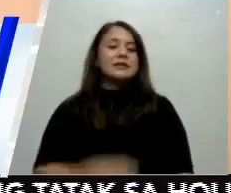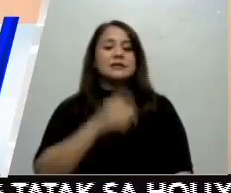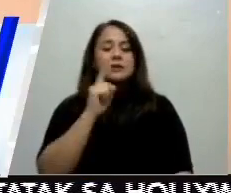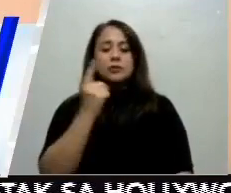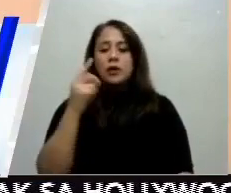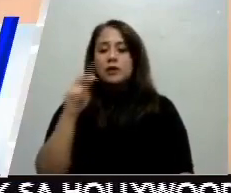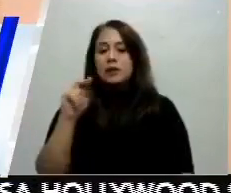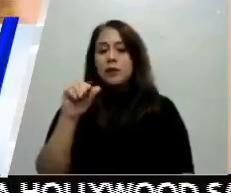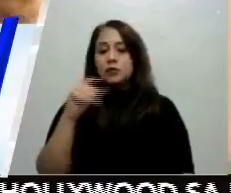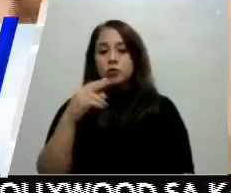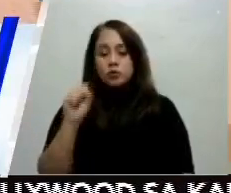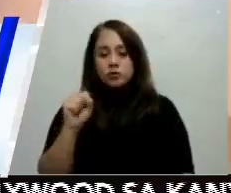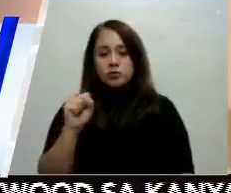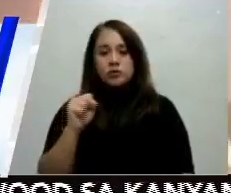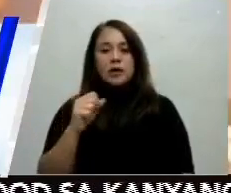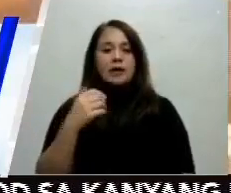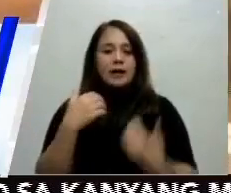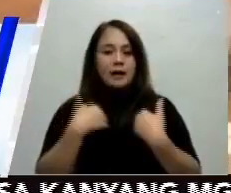dito, kundi...